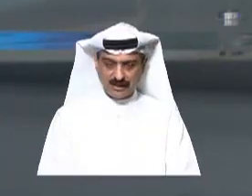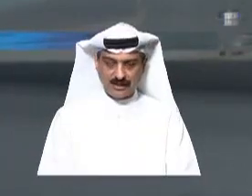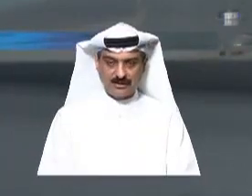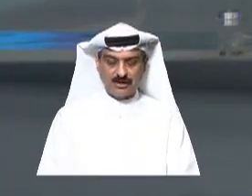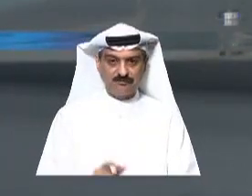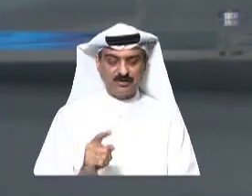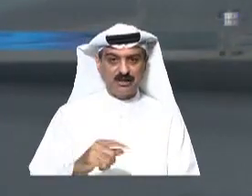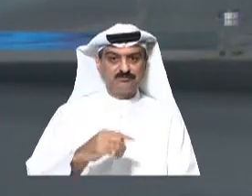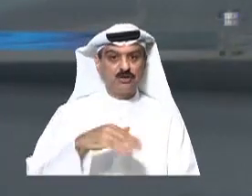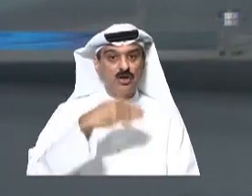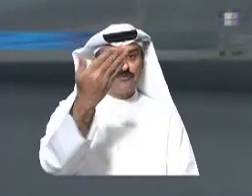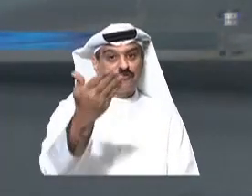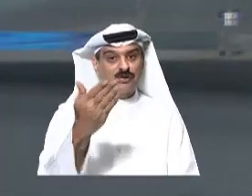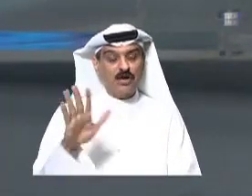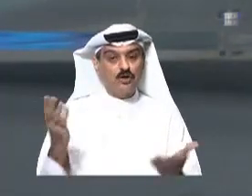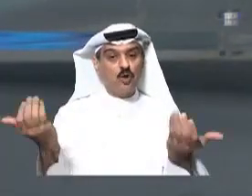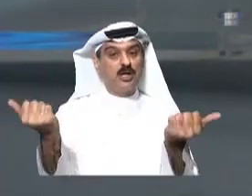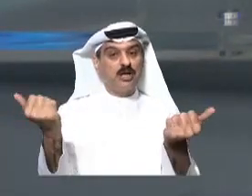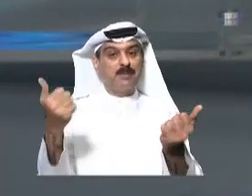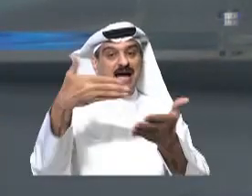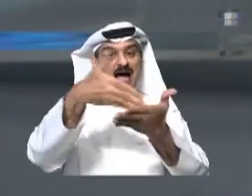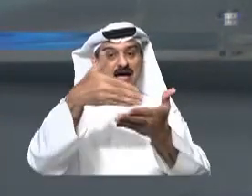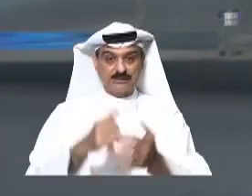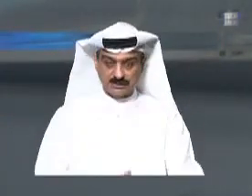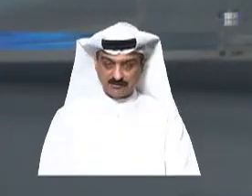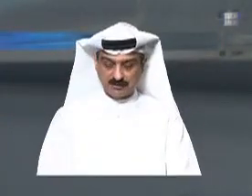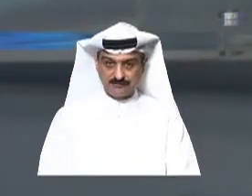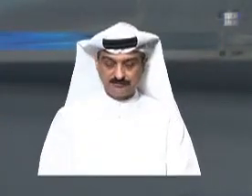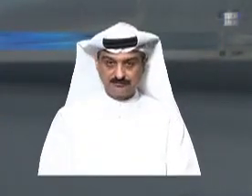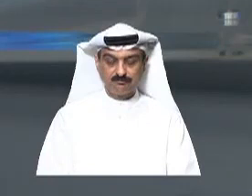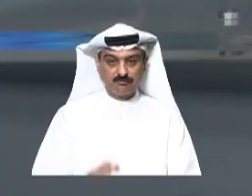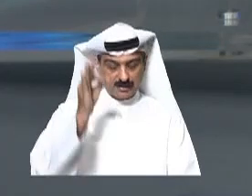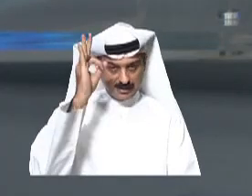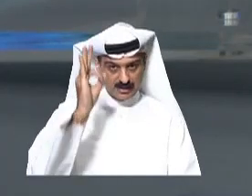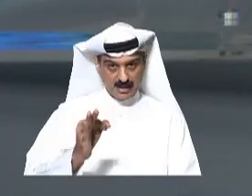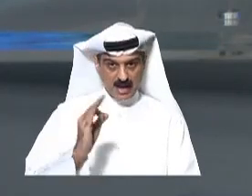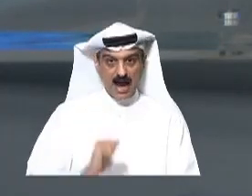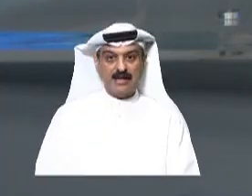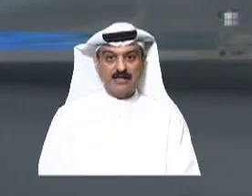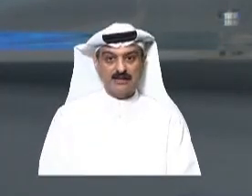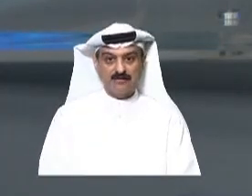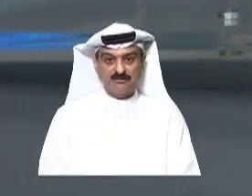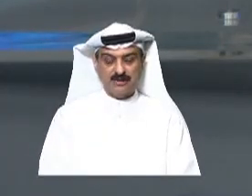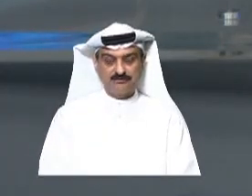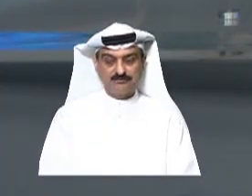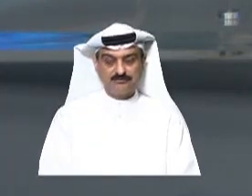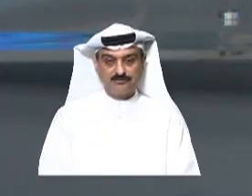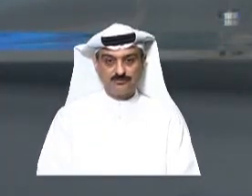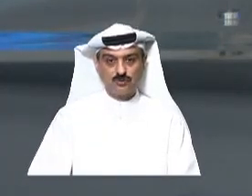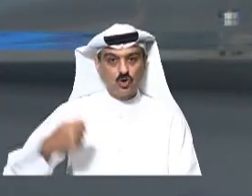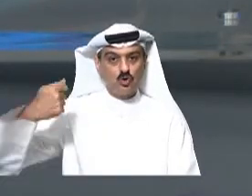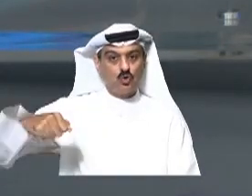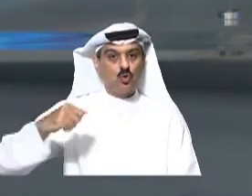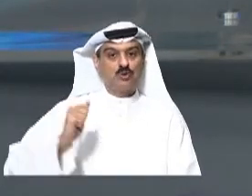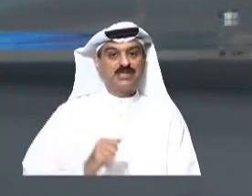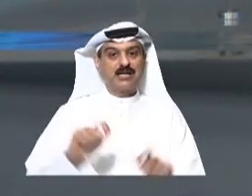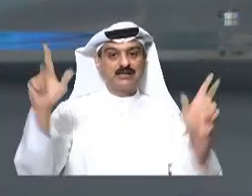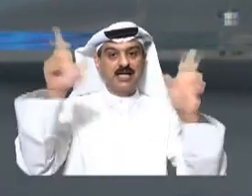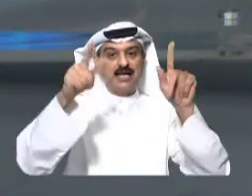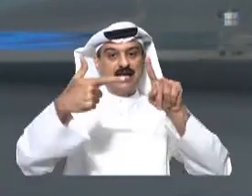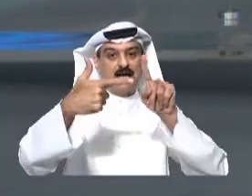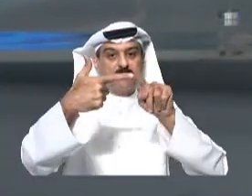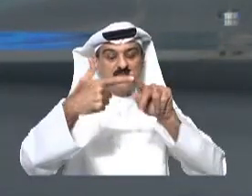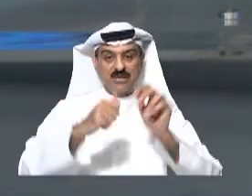القادم. نعم، يأتي ذلك في وقت أكد فيه الوكيل المساعد لقطاع الصحافة والنشر والمطبوعات بالتكليف في وزارة الإعلام لافي